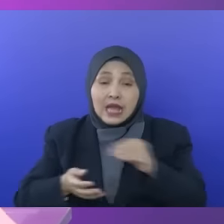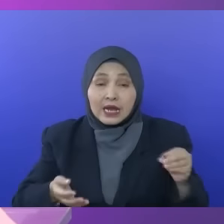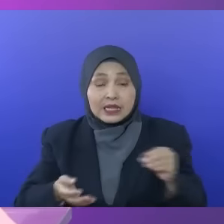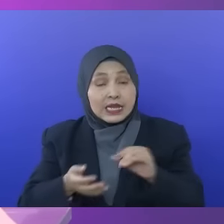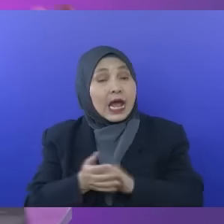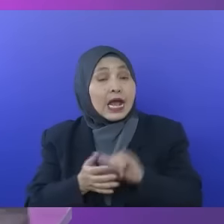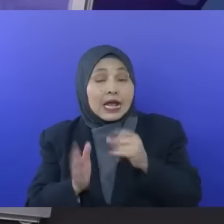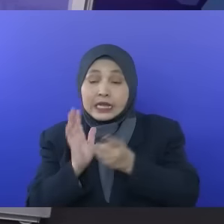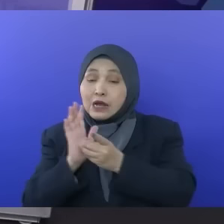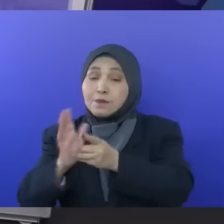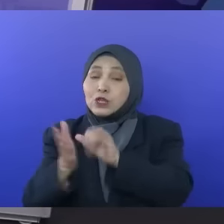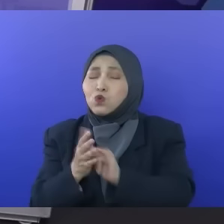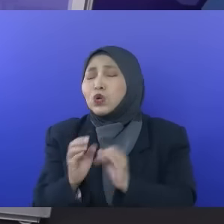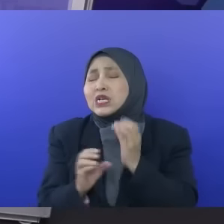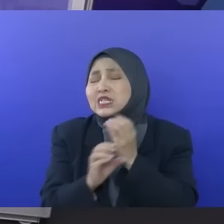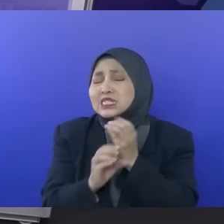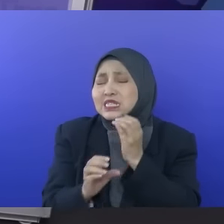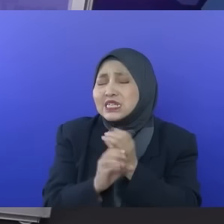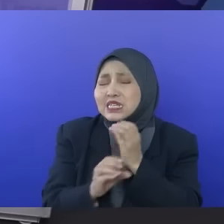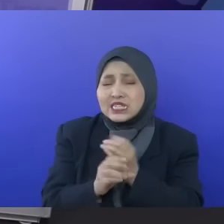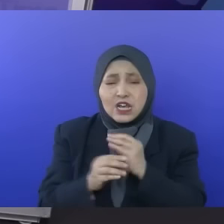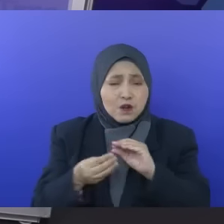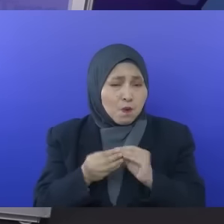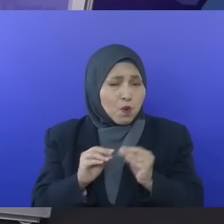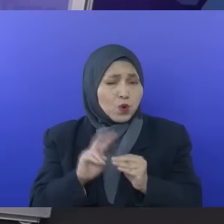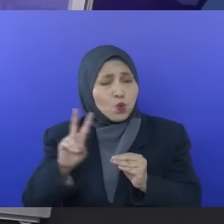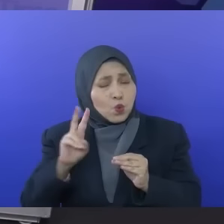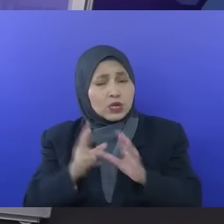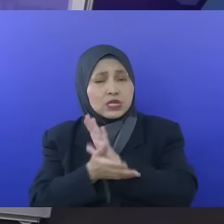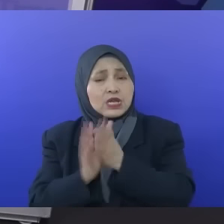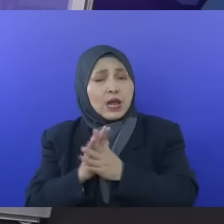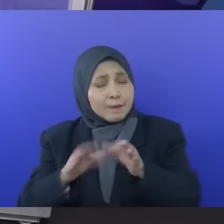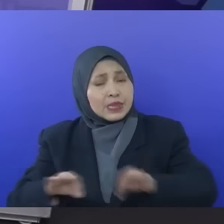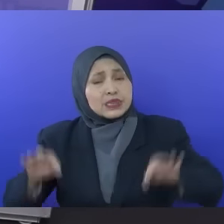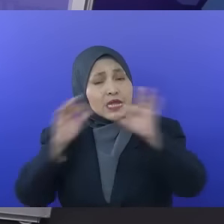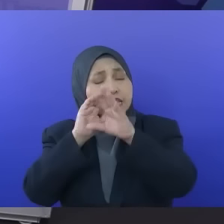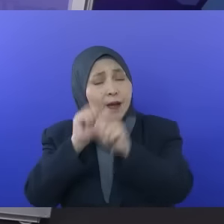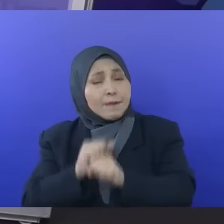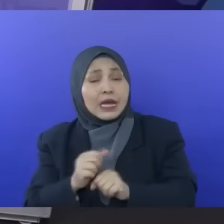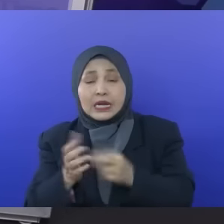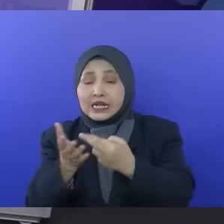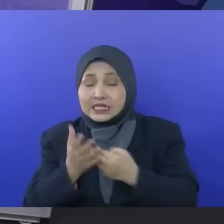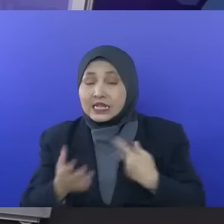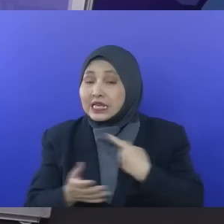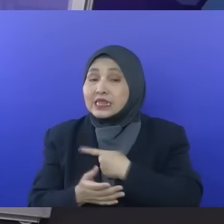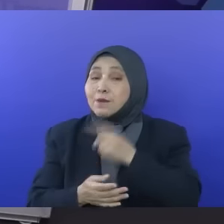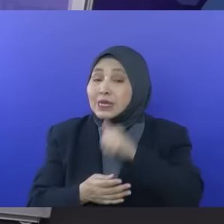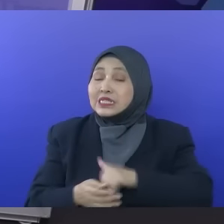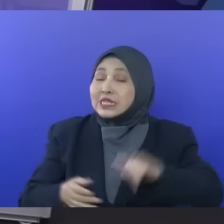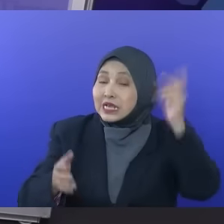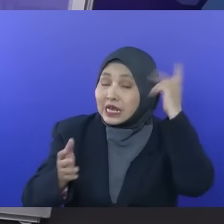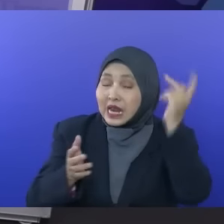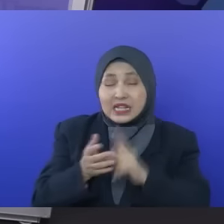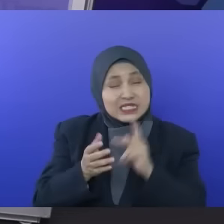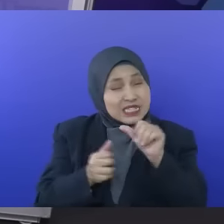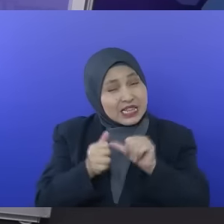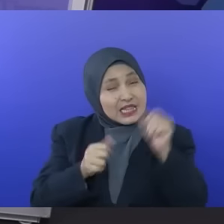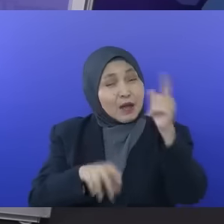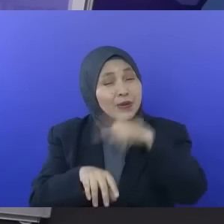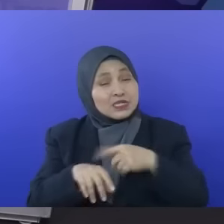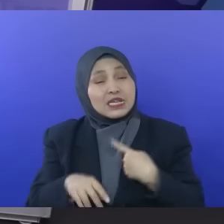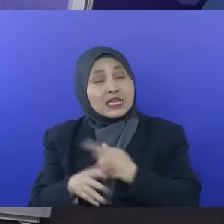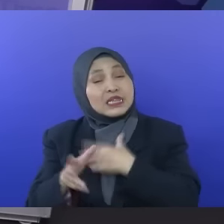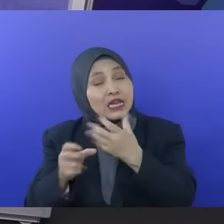infaq itu kecil dia secondary nomor 2 ya Yang penting ini adalah dapat rezeki dan kita kenal bahwa setiap masa kita